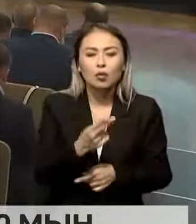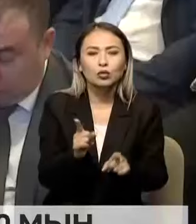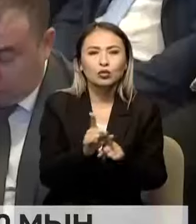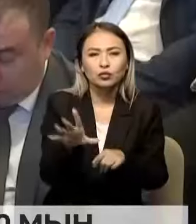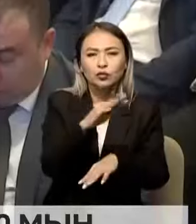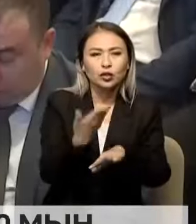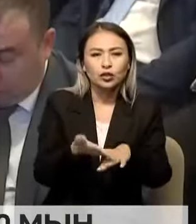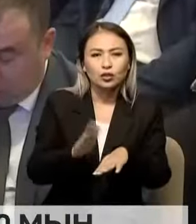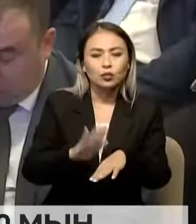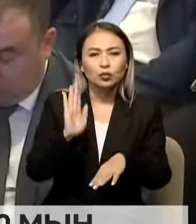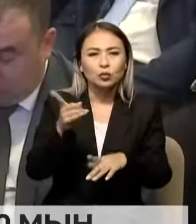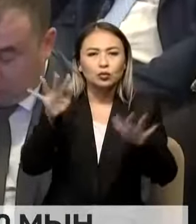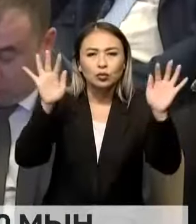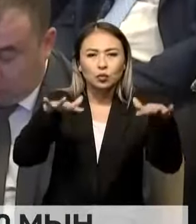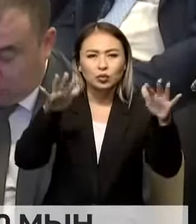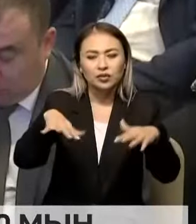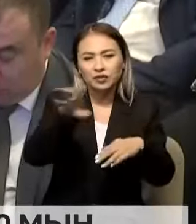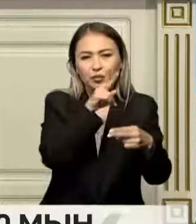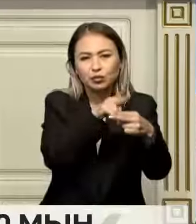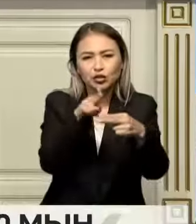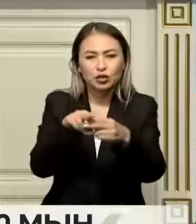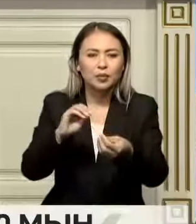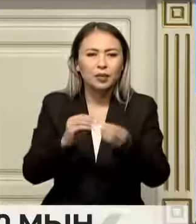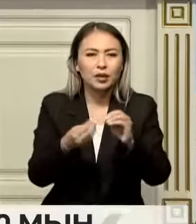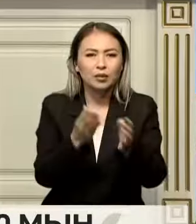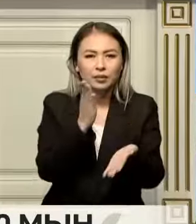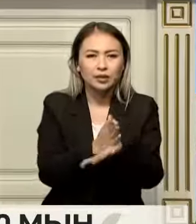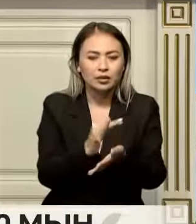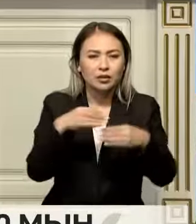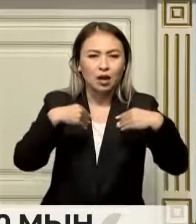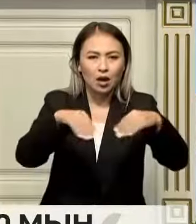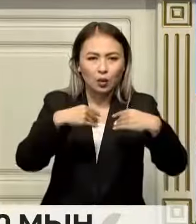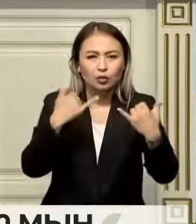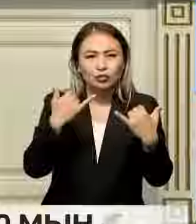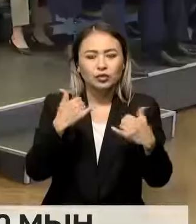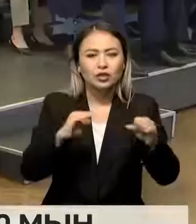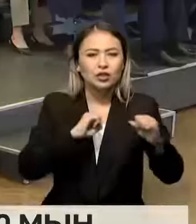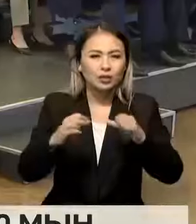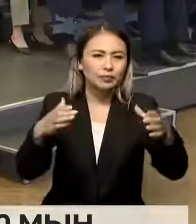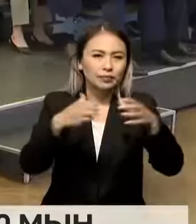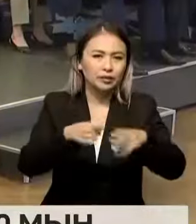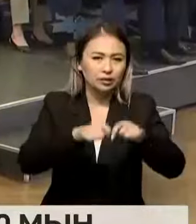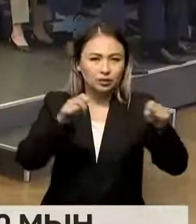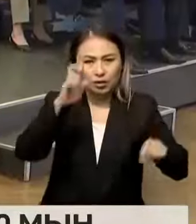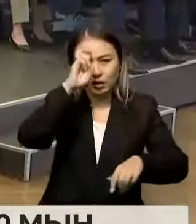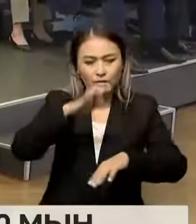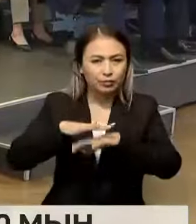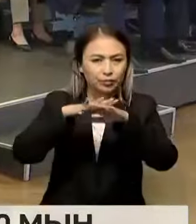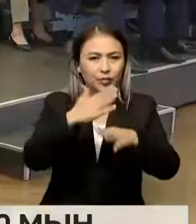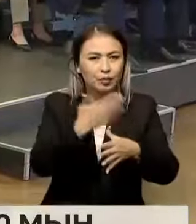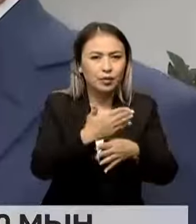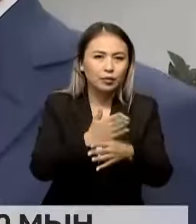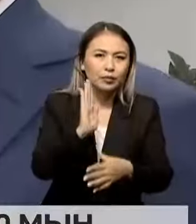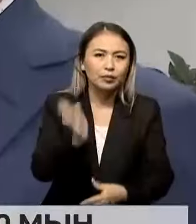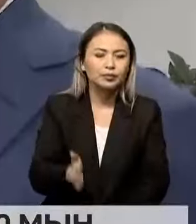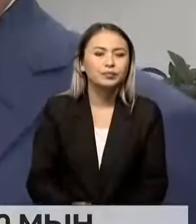анық толасы жауған жауын шашын шаруаларға кедергі болып тұр. Осы ретте облыс әкімі әр ауданда арнайы штаб құрылып, үкіметтен қосымша қолдау көрсетілетінін